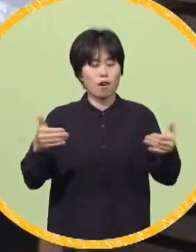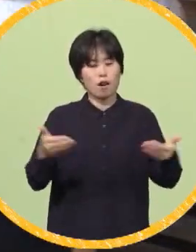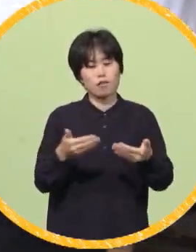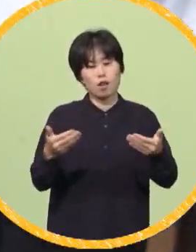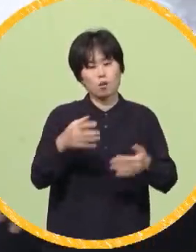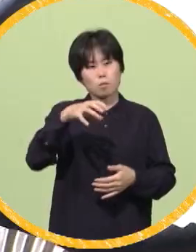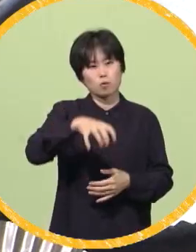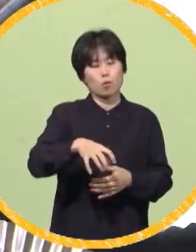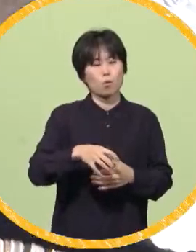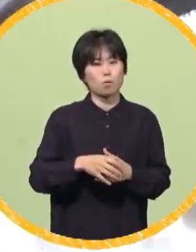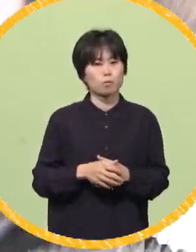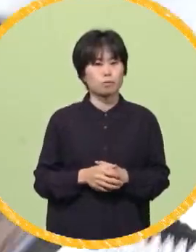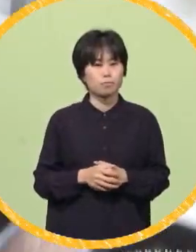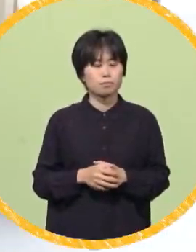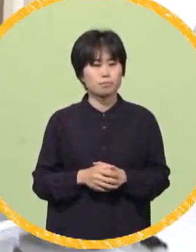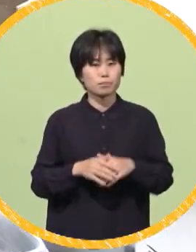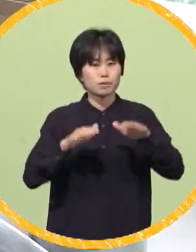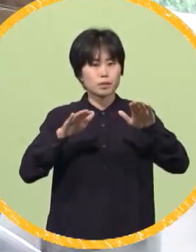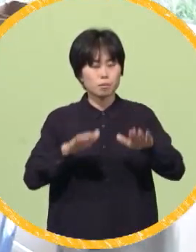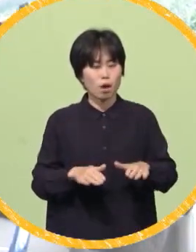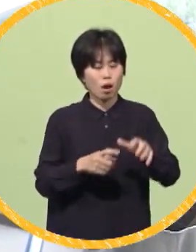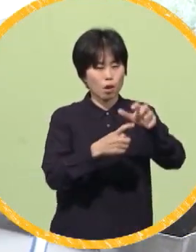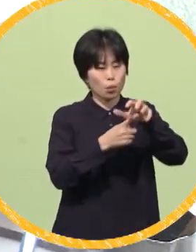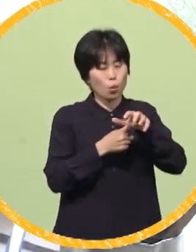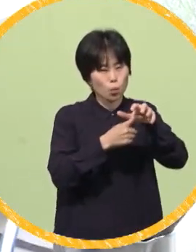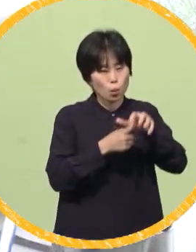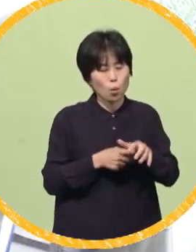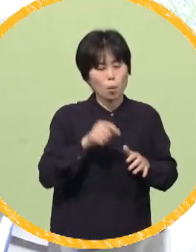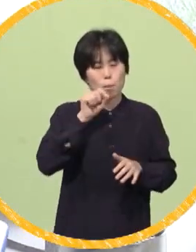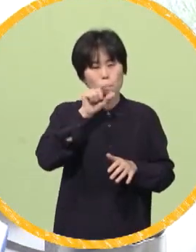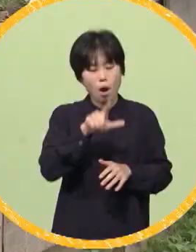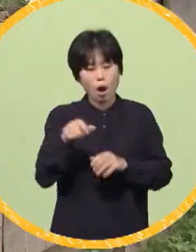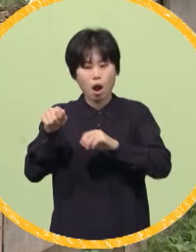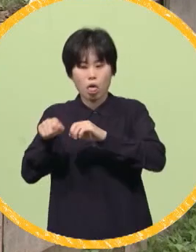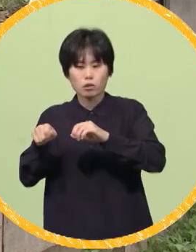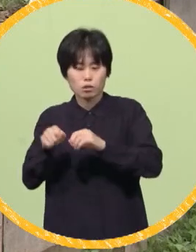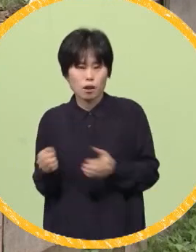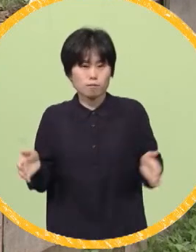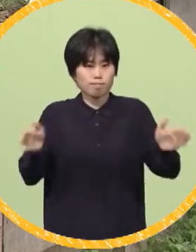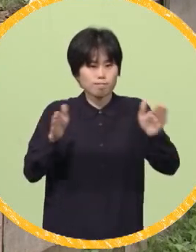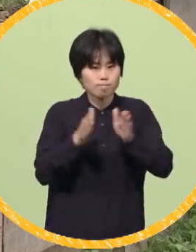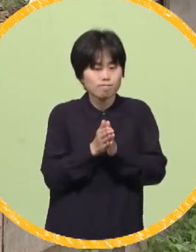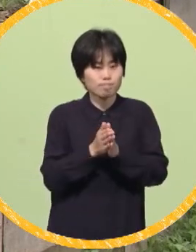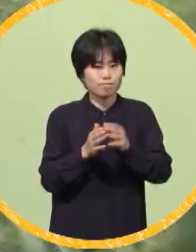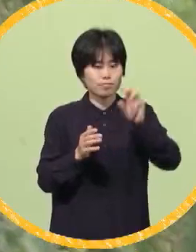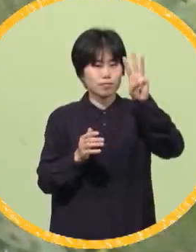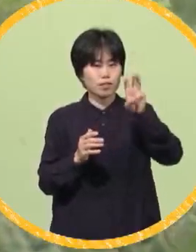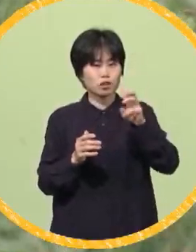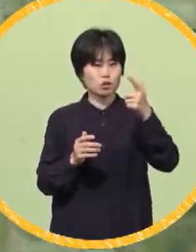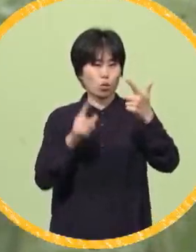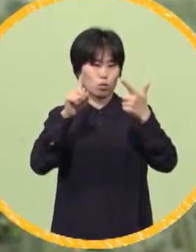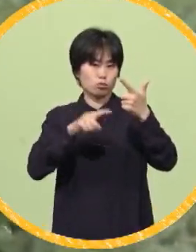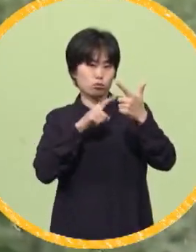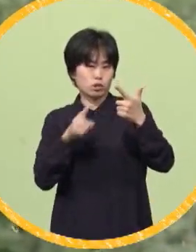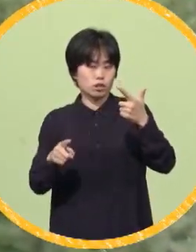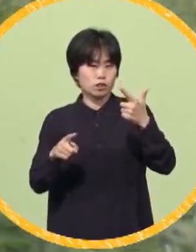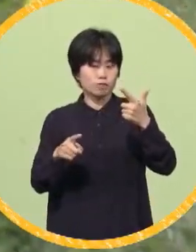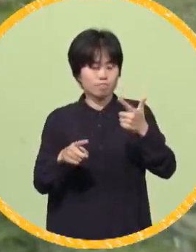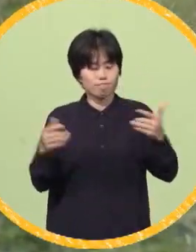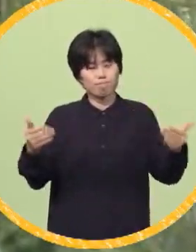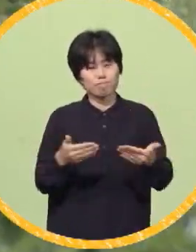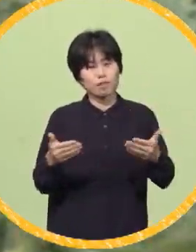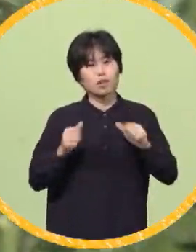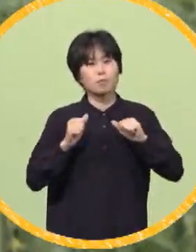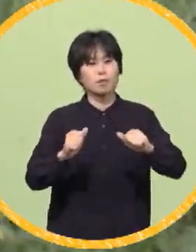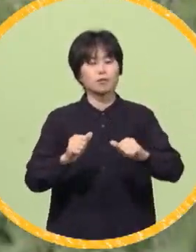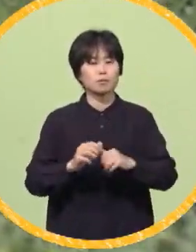設。現在、農業部門、パンとレストラン部門に分かれて36名の障害のある方が働い